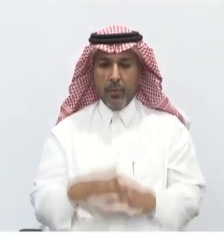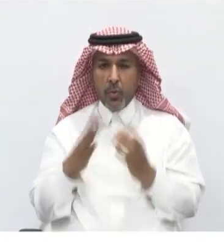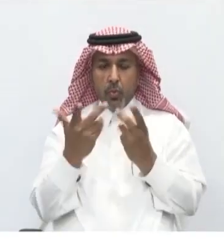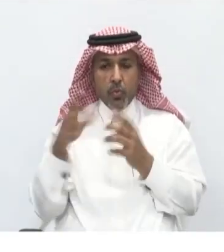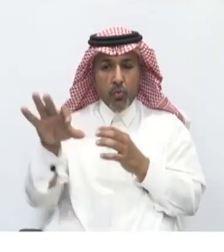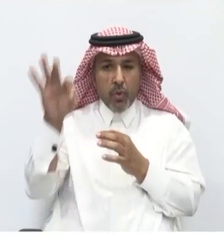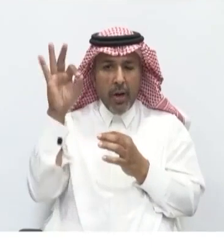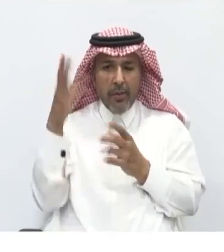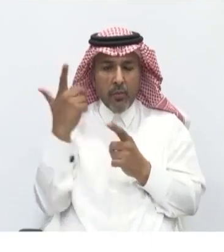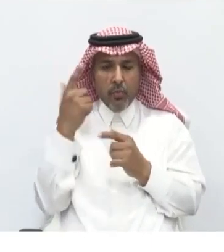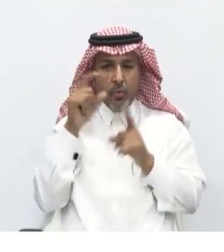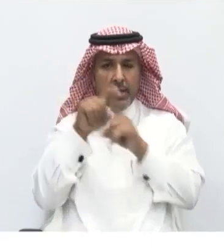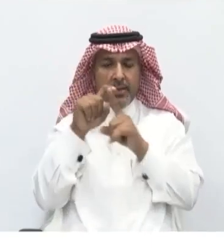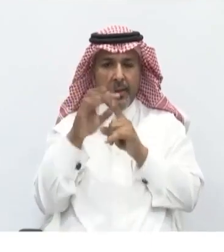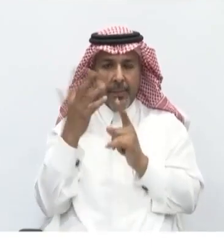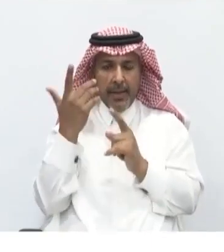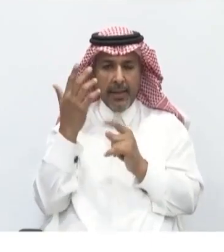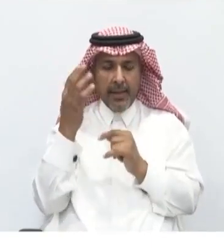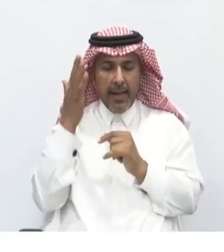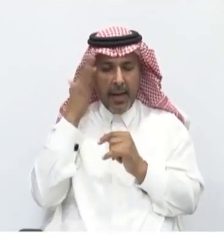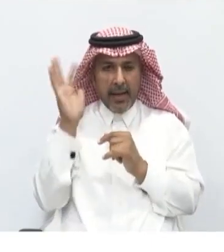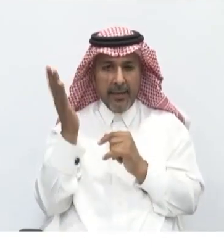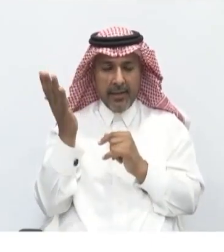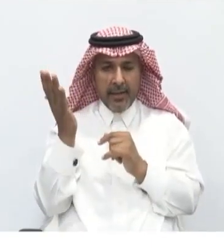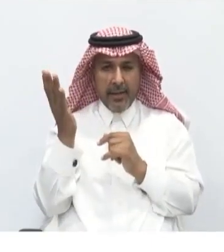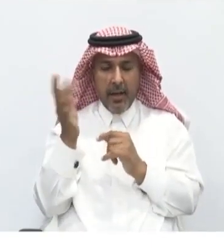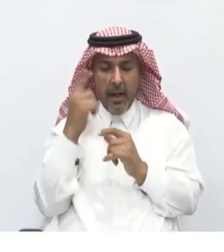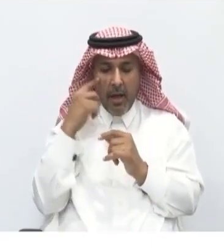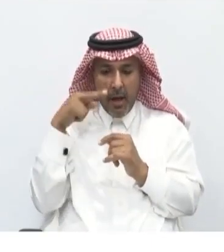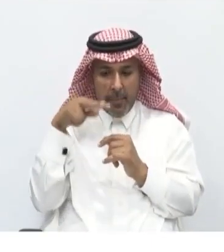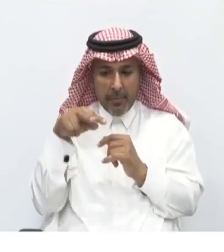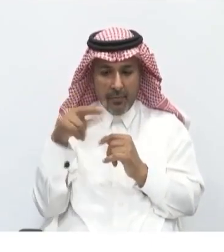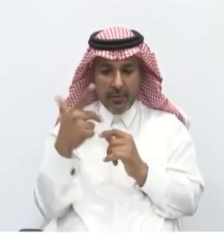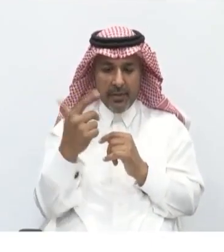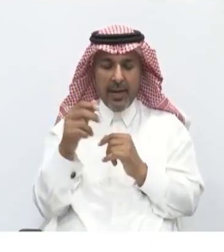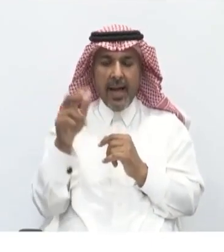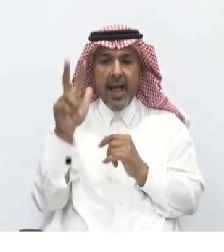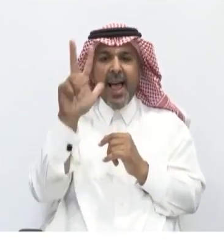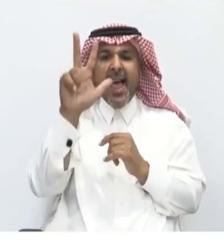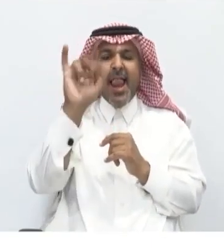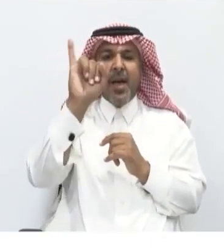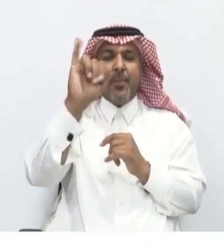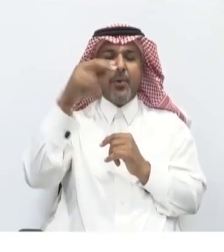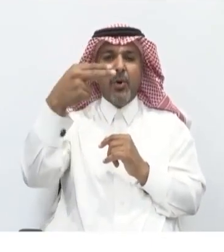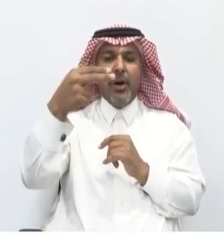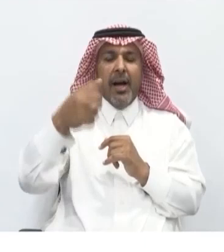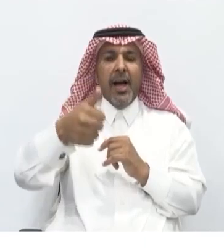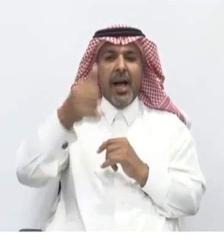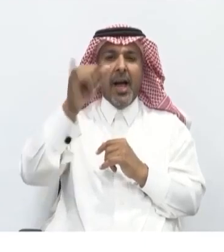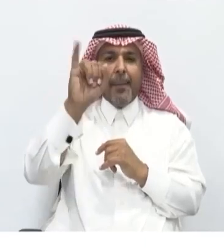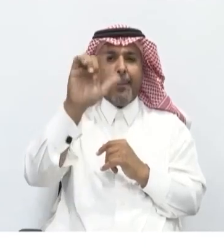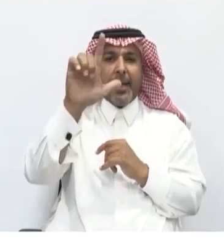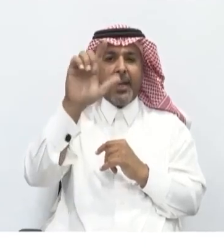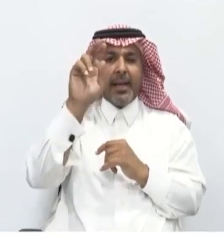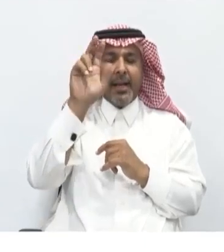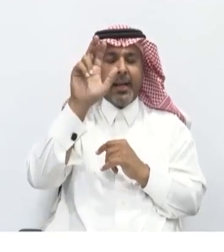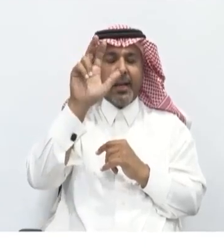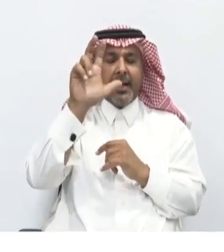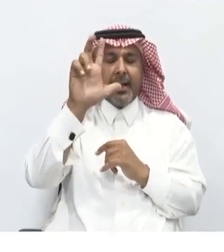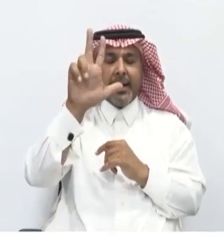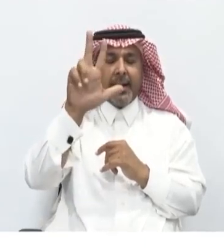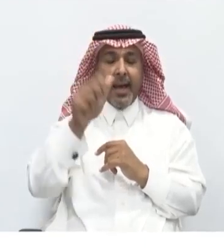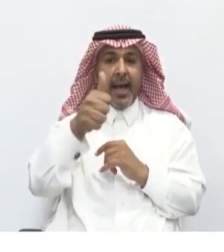اشتقينا منه النسبه الموليه الكيميائي تشتق من ماذا مشتقه من المعاملات في المعادله الكيميائيه